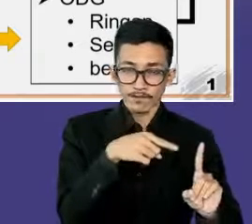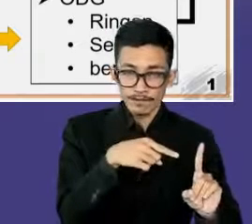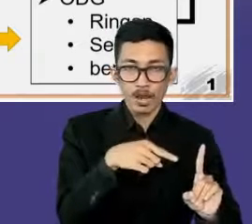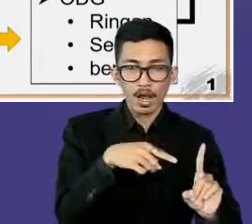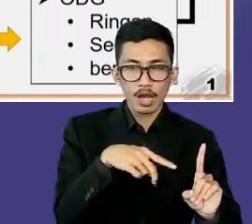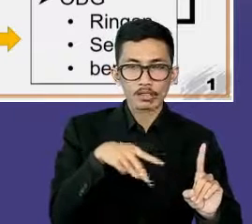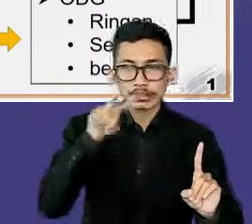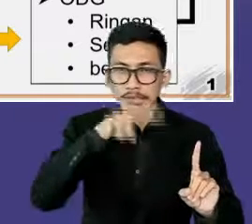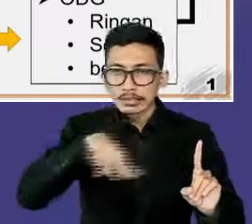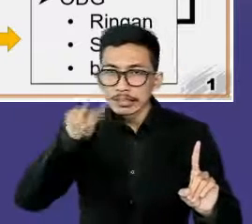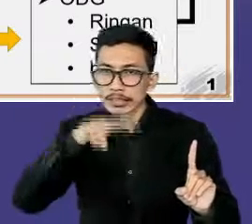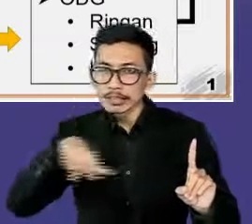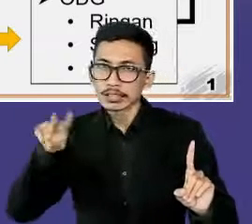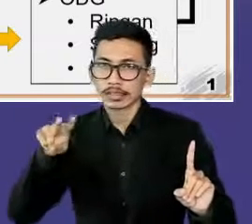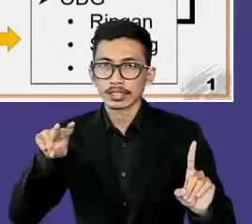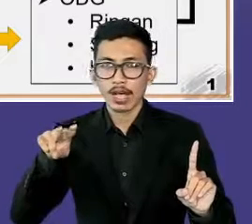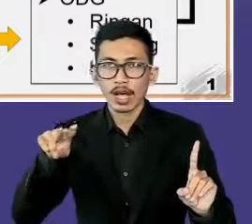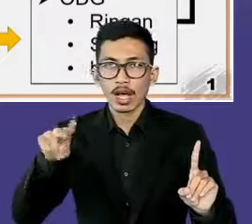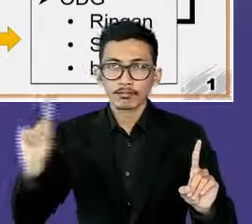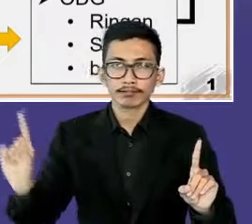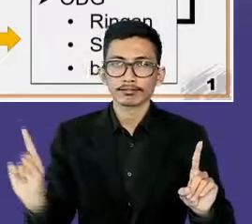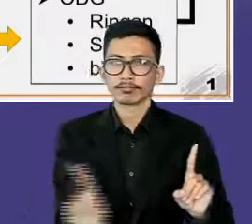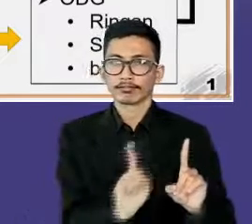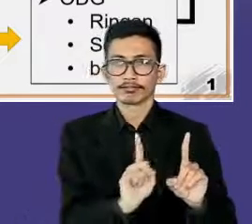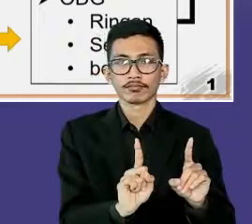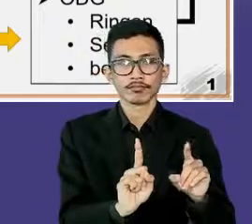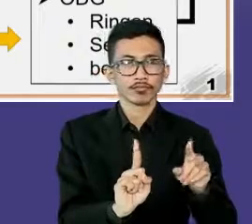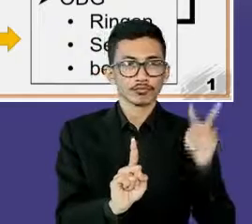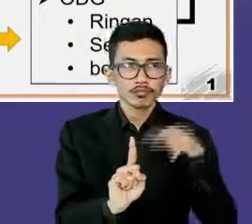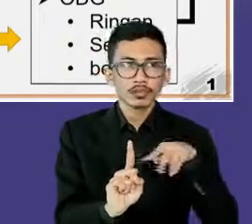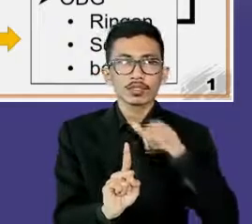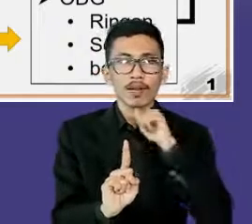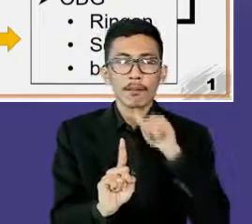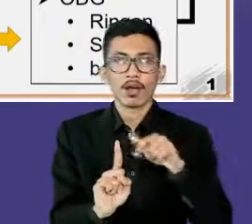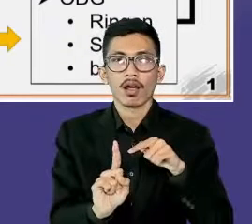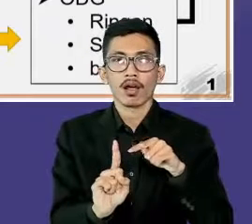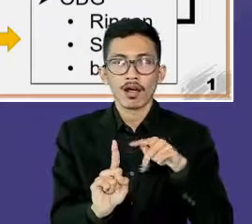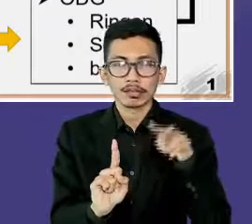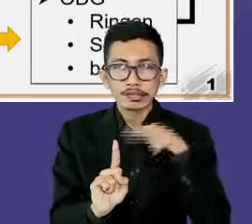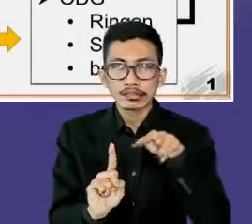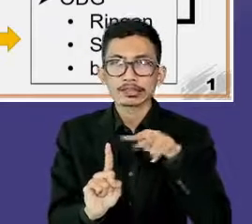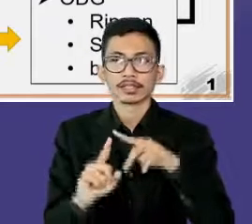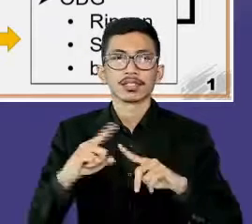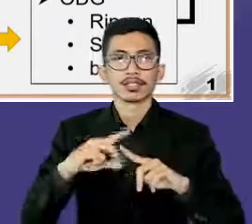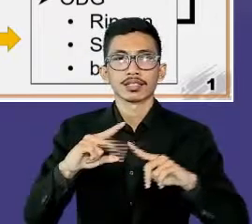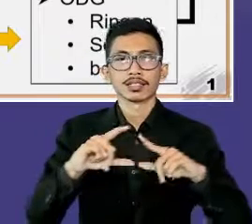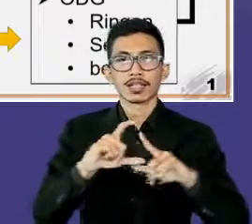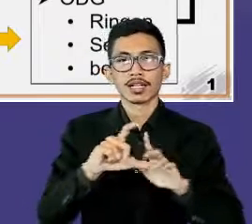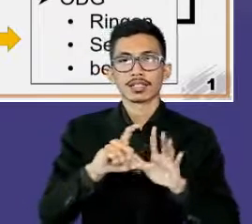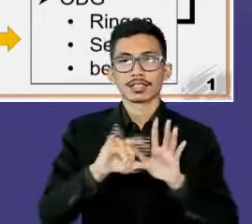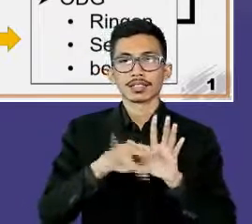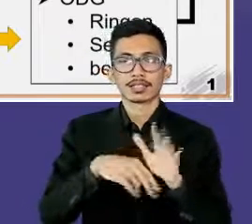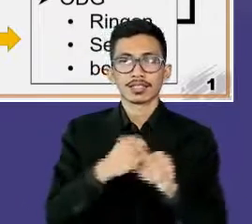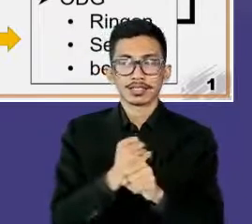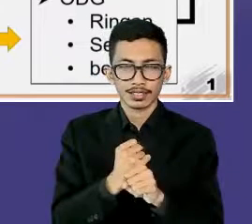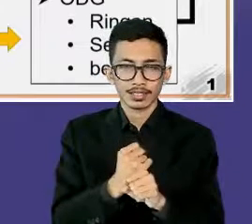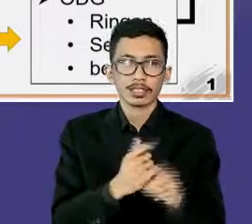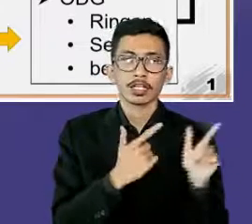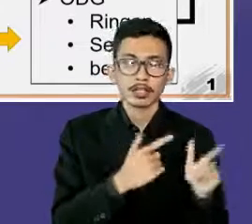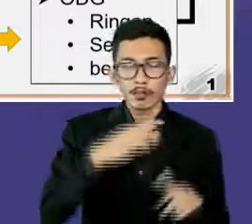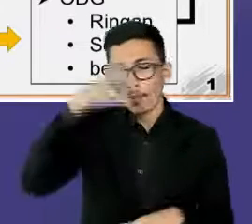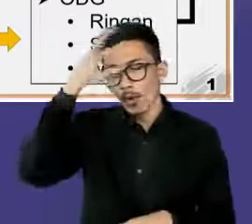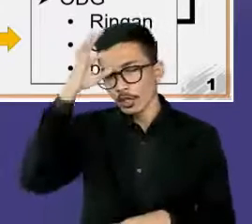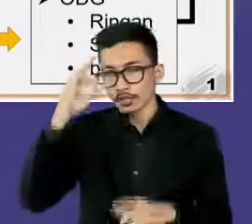kita laksanakan pressing kontak Rad Hai tni-polri BNPB dan